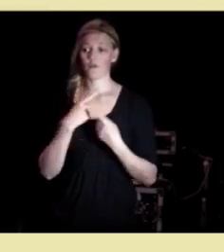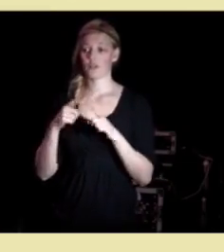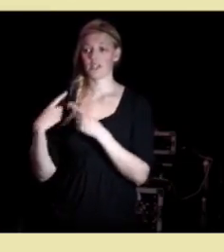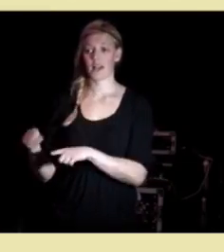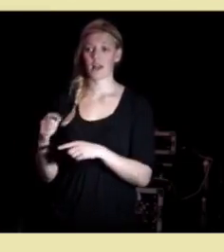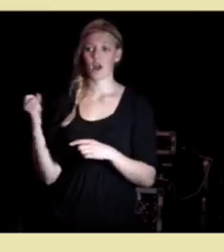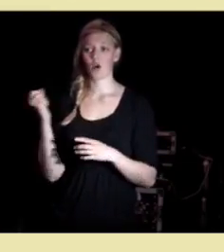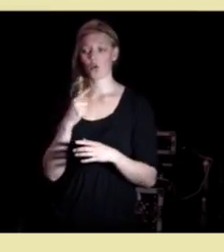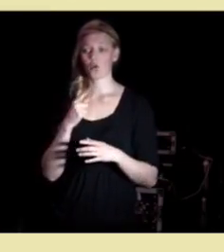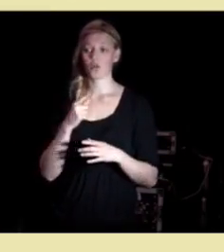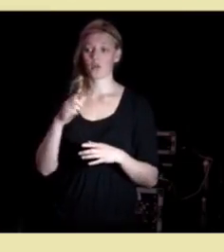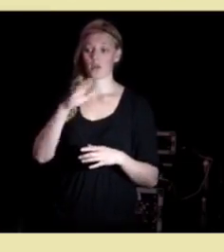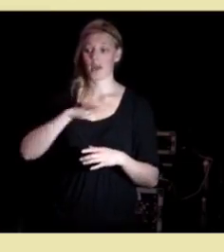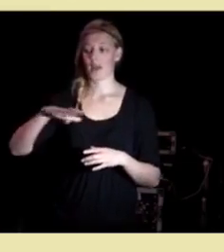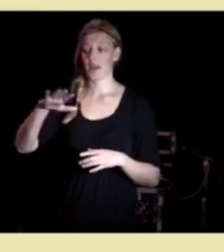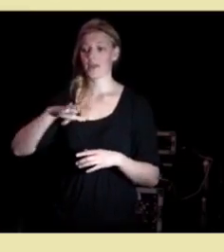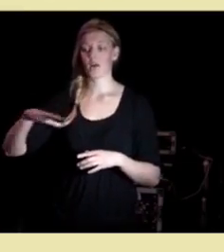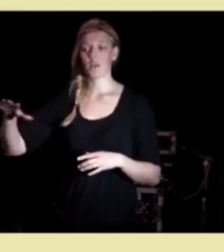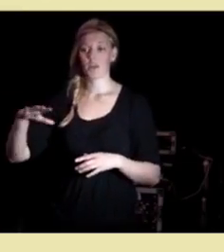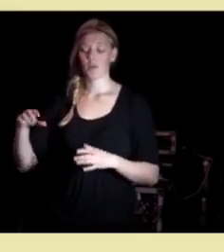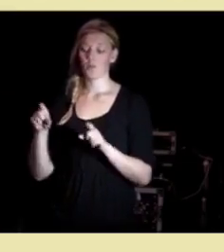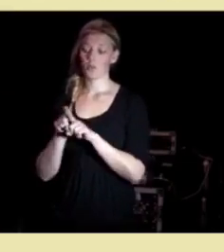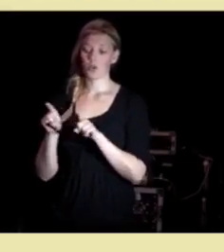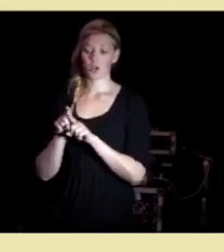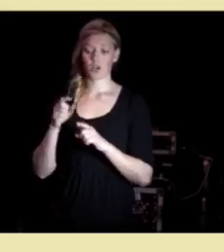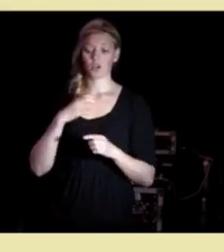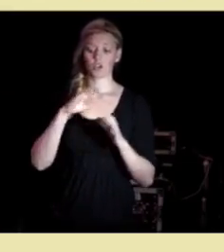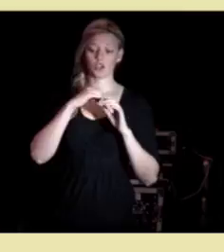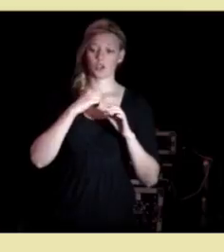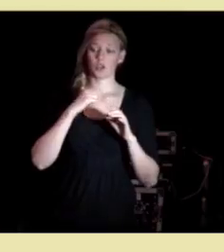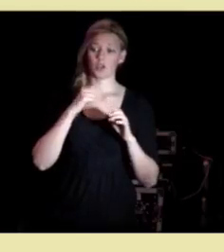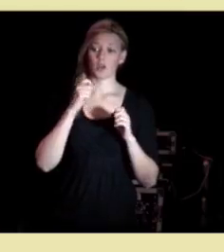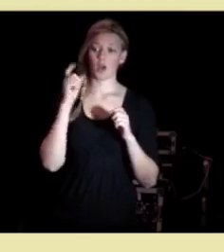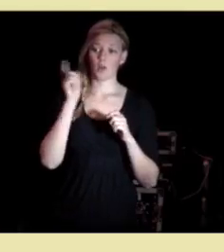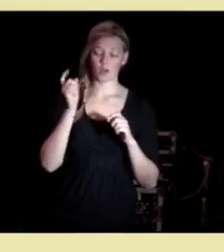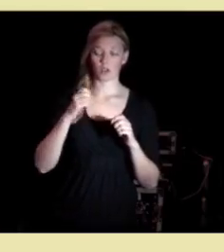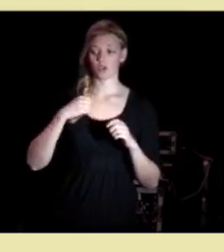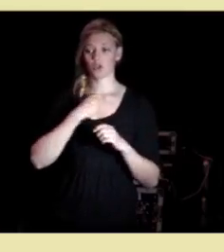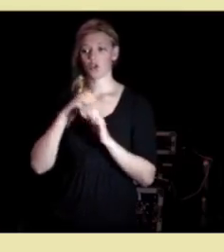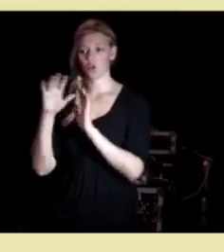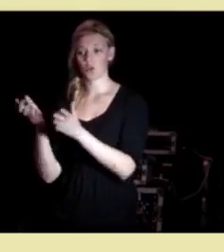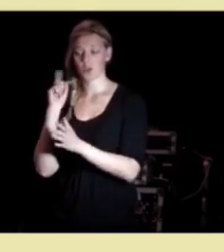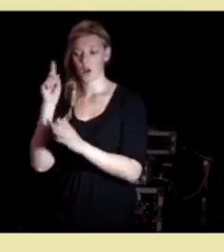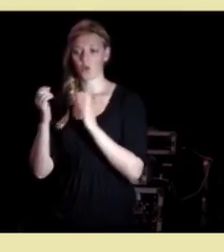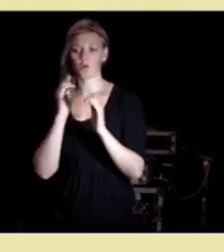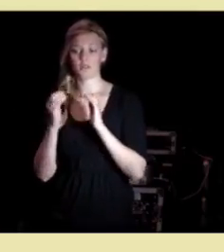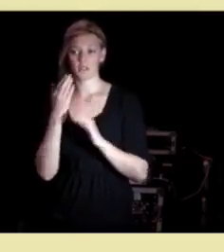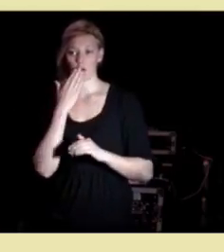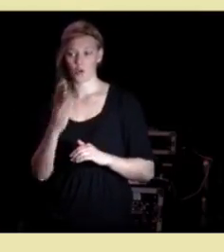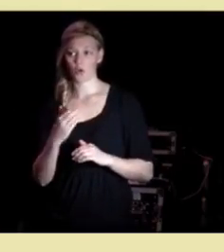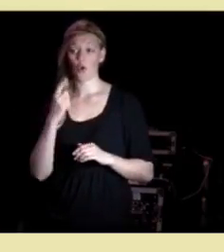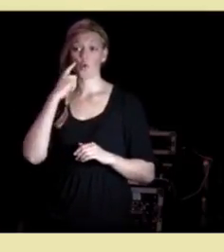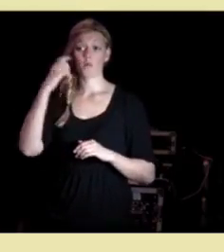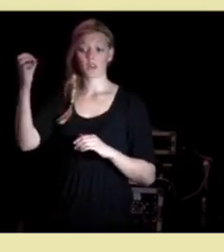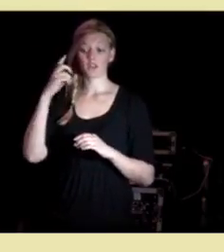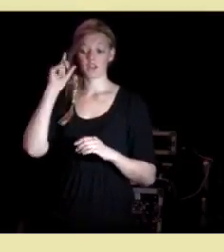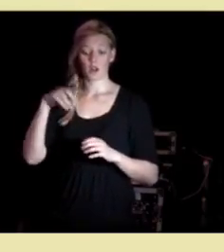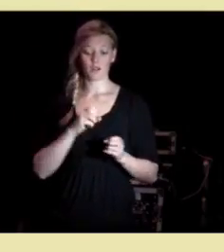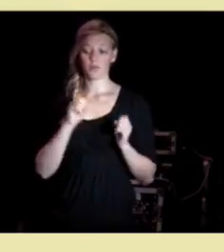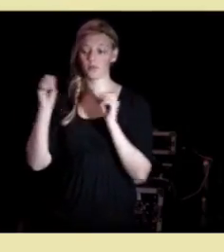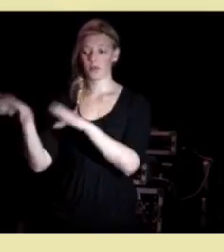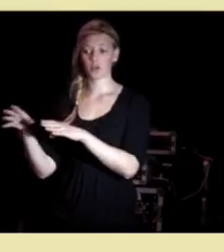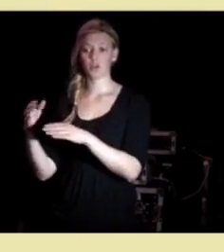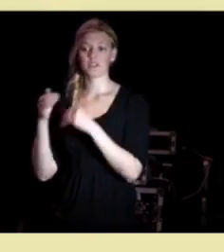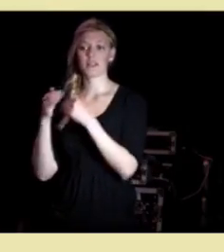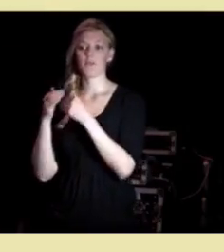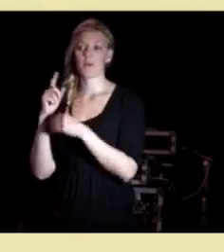sykehus og ambulanser kan kommunisere tett på hverandre. Veldig fremskritt, og vil bidra til at kompetansen kan flyttes ut nærmere